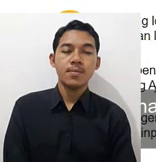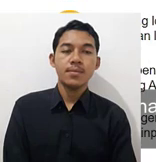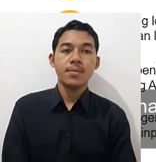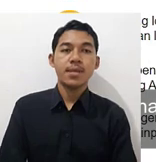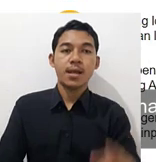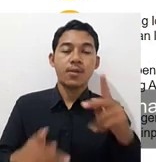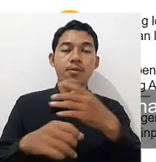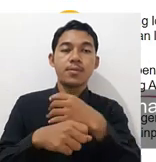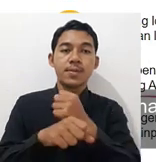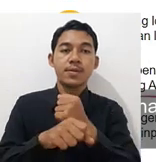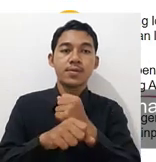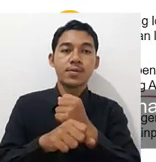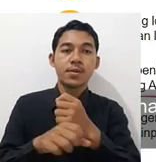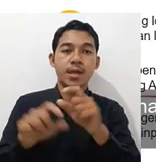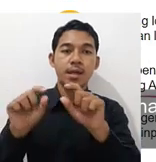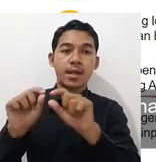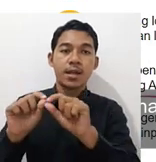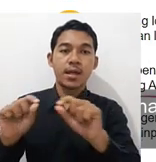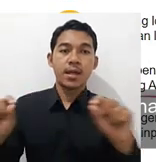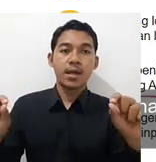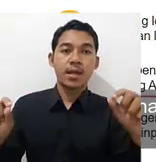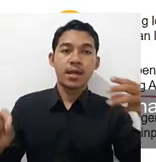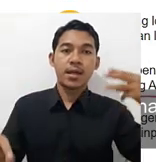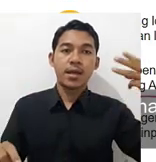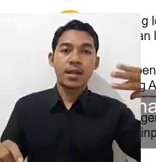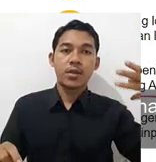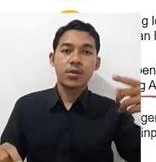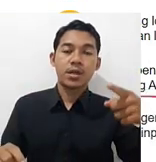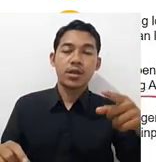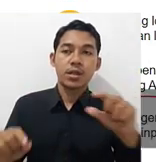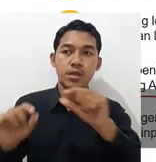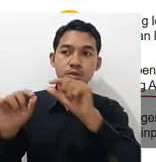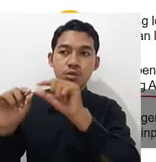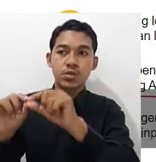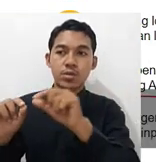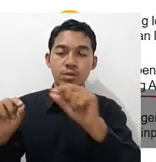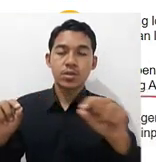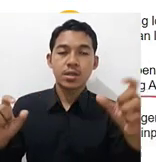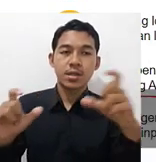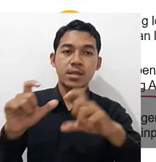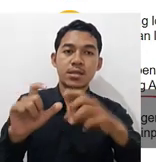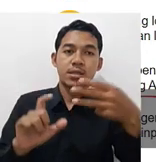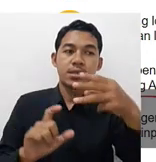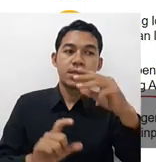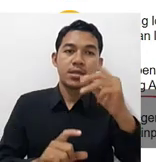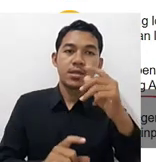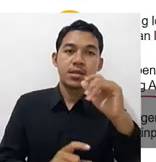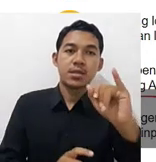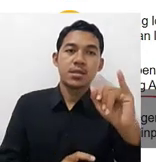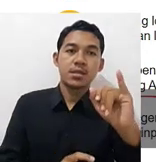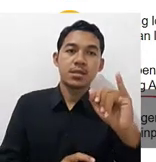rangkaian elektronika, gerbang N tersusun secara seri. Ini seperti ini. Jadi